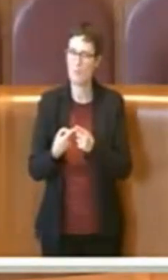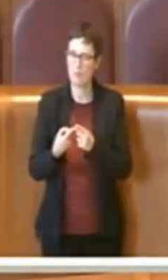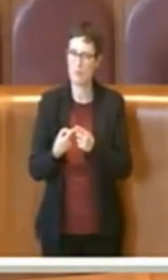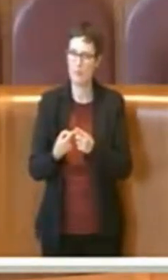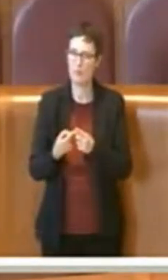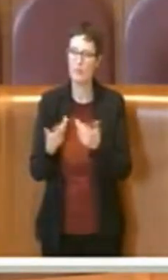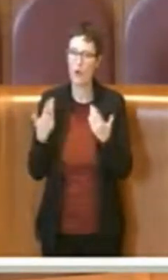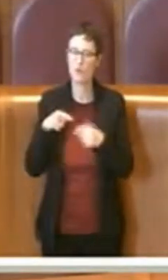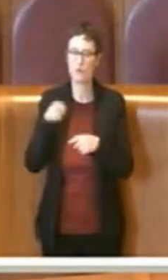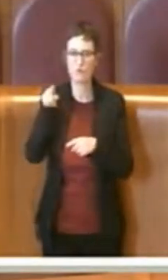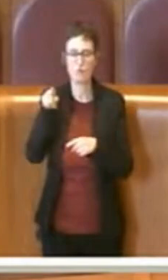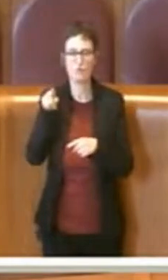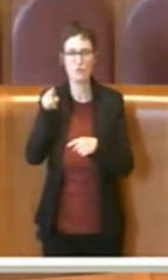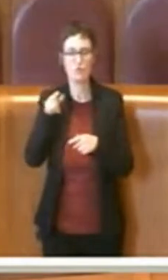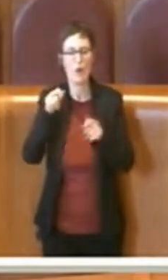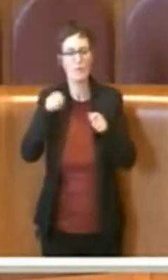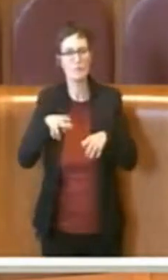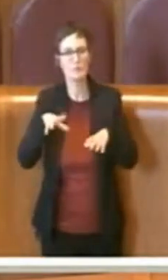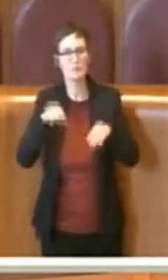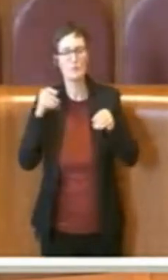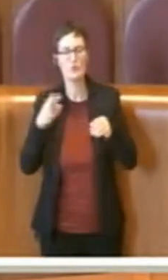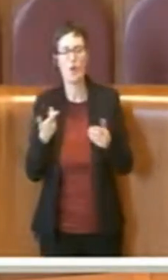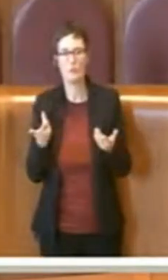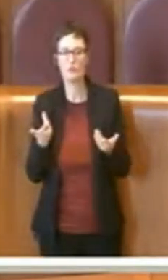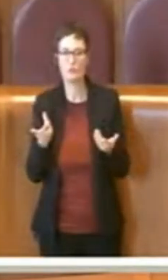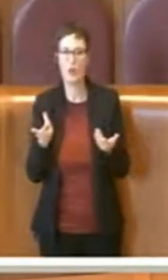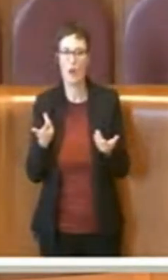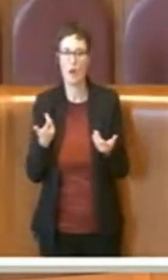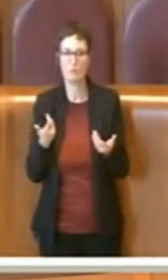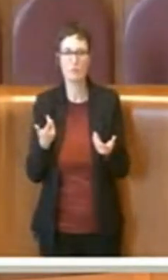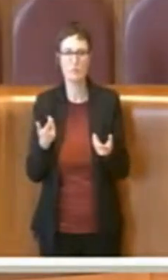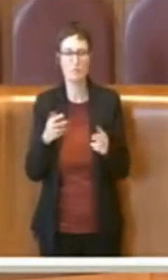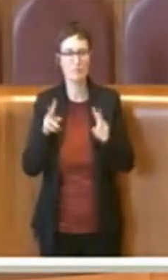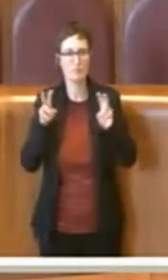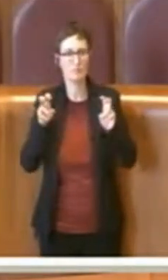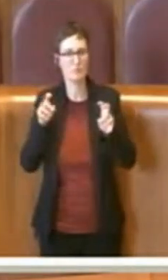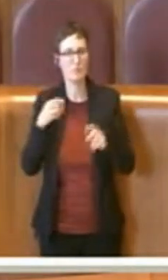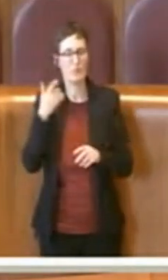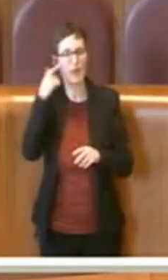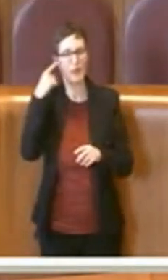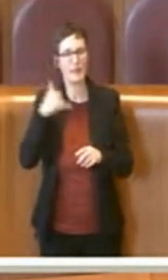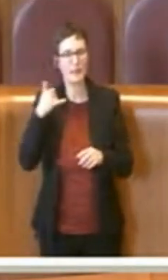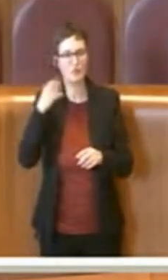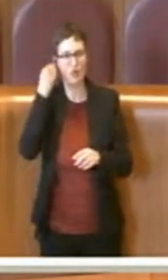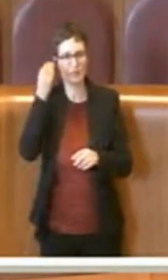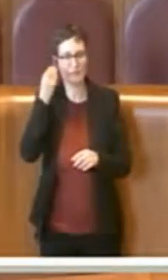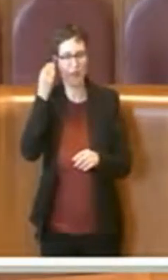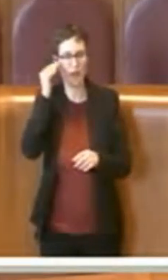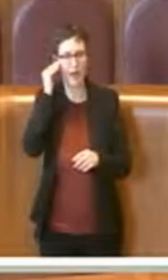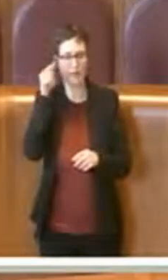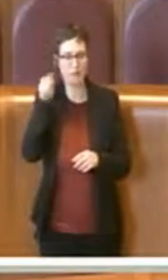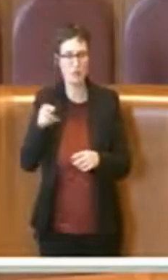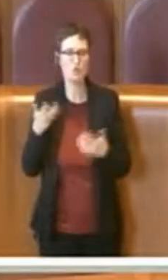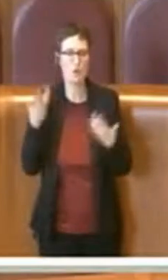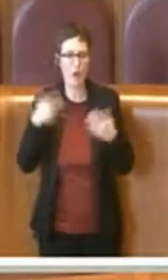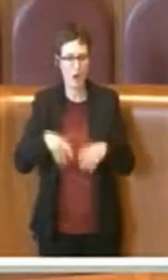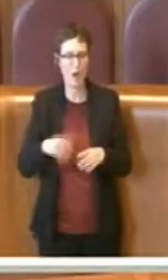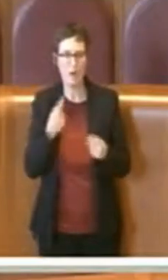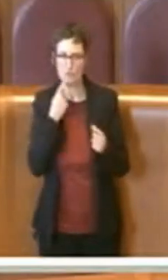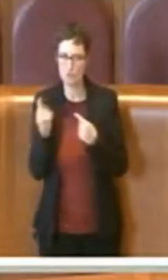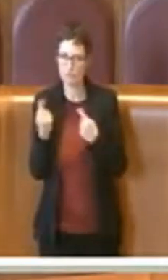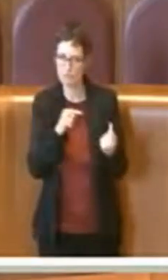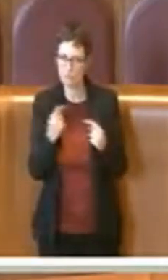un libro bianco sull'intelligenza artificiale, che anche questo era stato oggetto di una seduta di commissione, erano state alla